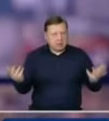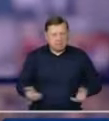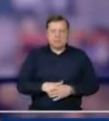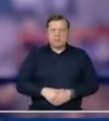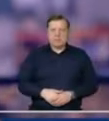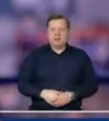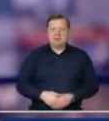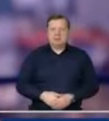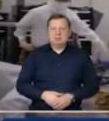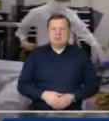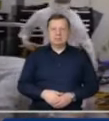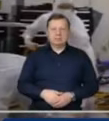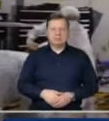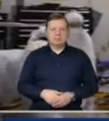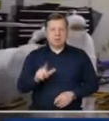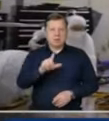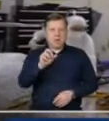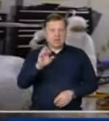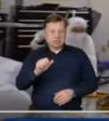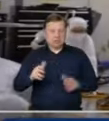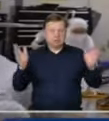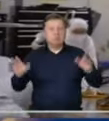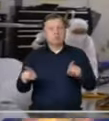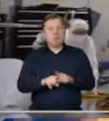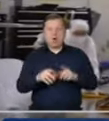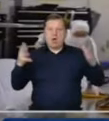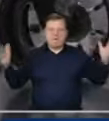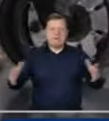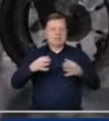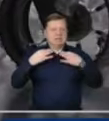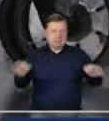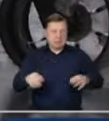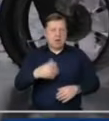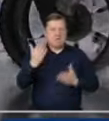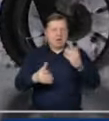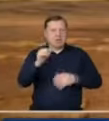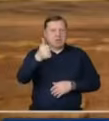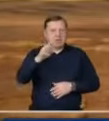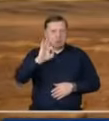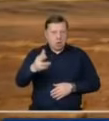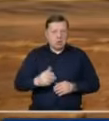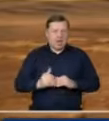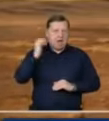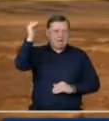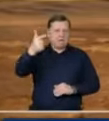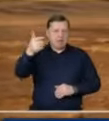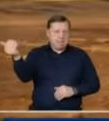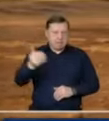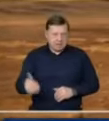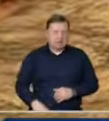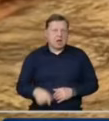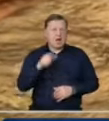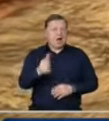względami. Łazik ma gabaryty samochodu osobowego, waży nieco ponad tonę i ma 2 metry wysokości. Misja, jaką będzie realizował, różni